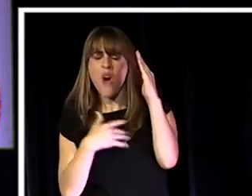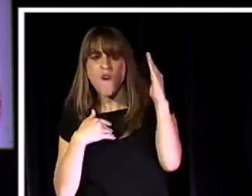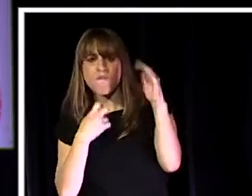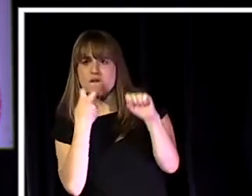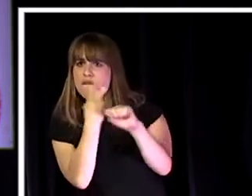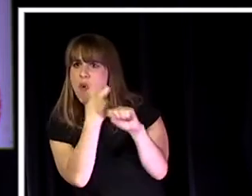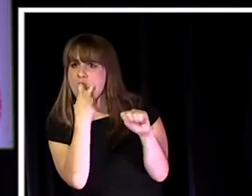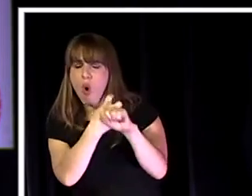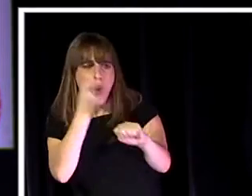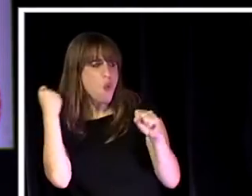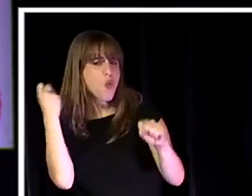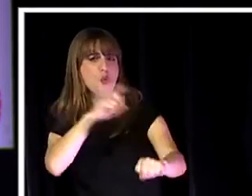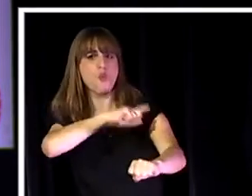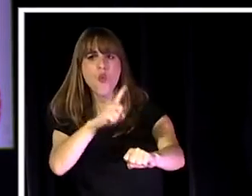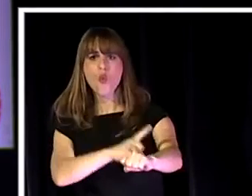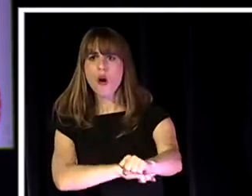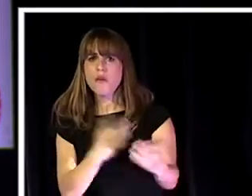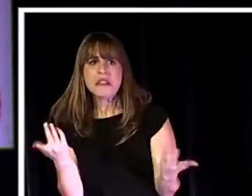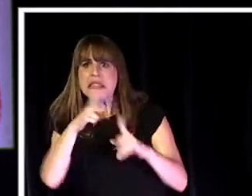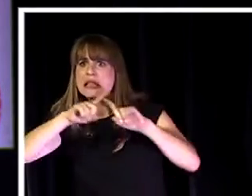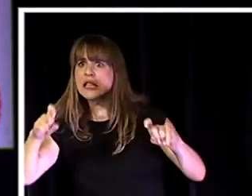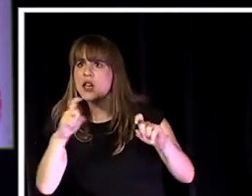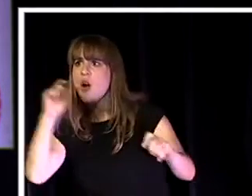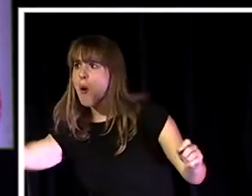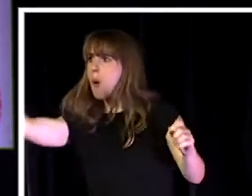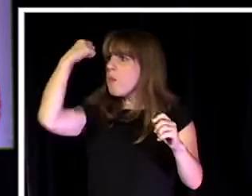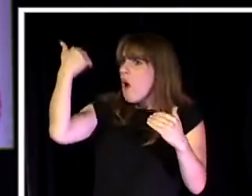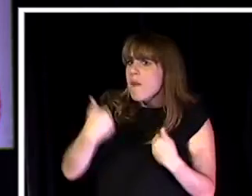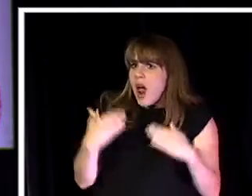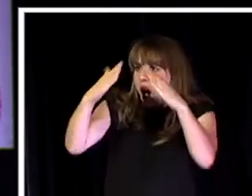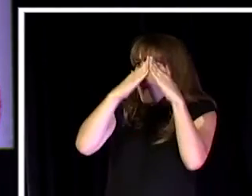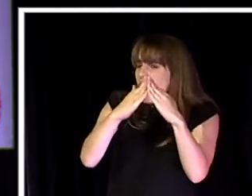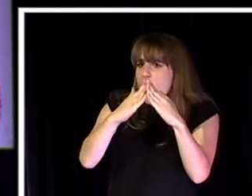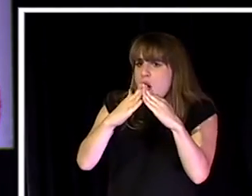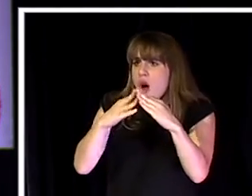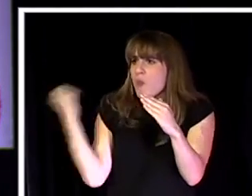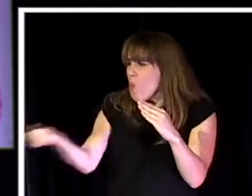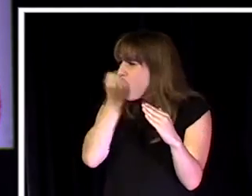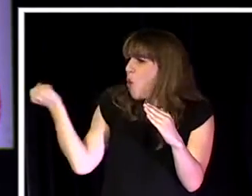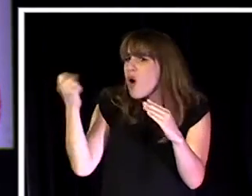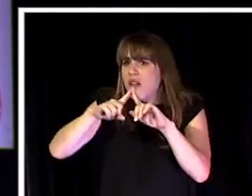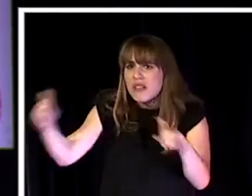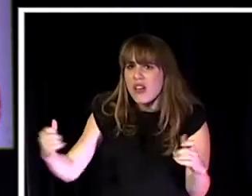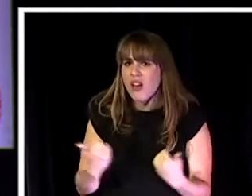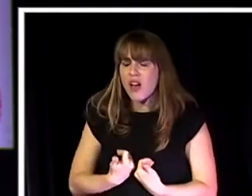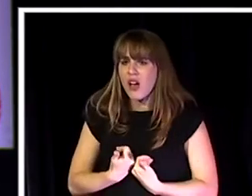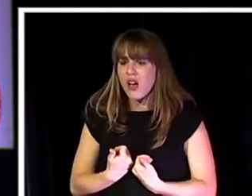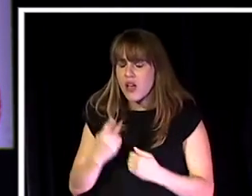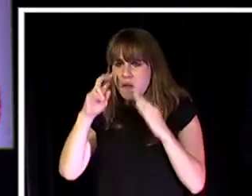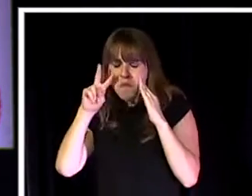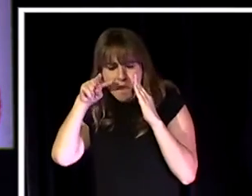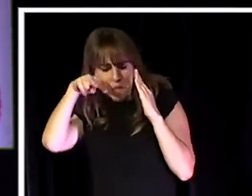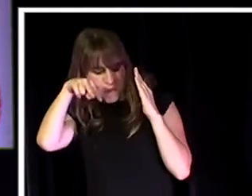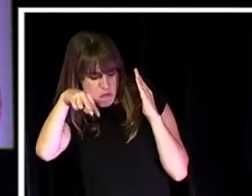εγώ, τόσο δυνατό. Είναι δυνατό να υπάρχει κάτι πιο δυνατό από εμένα και να με κάνει να πονάω έτσι. Και